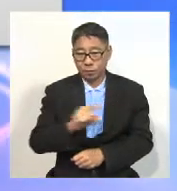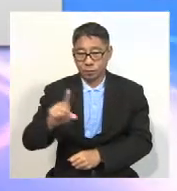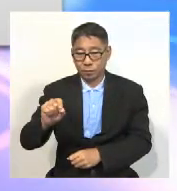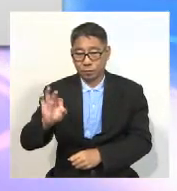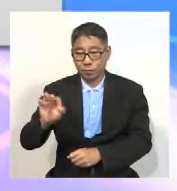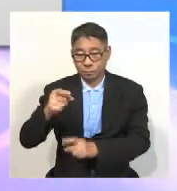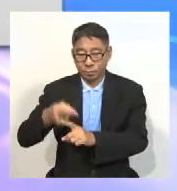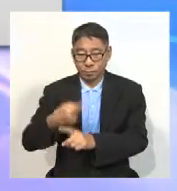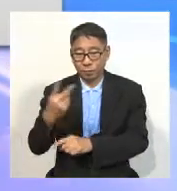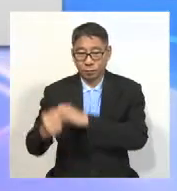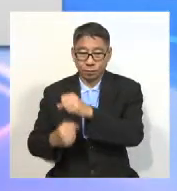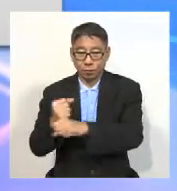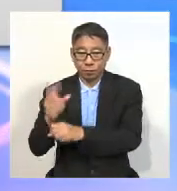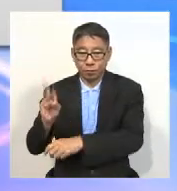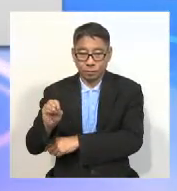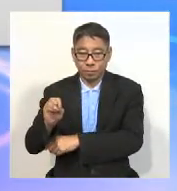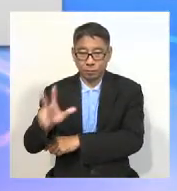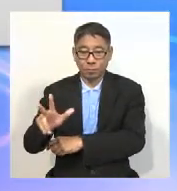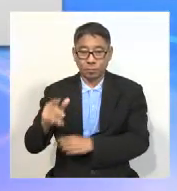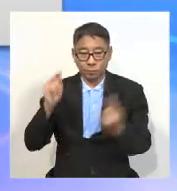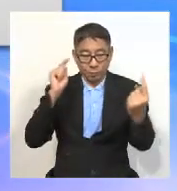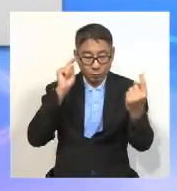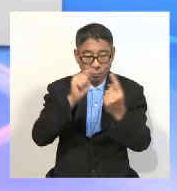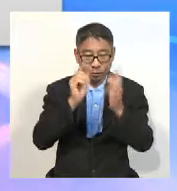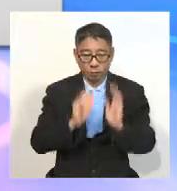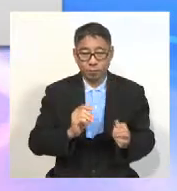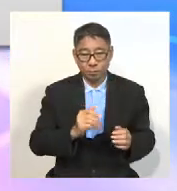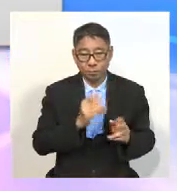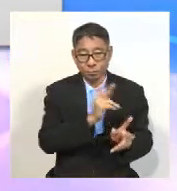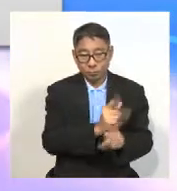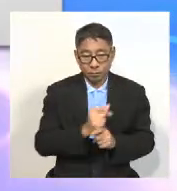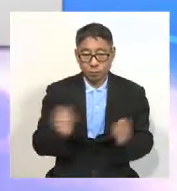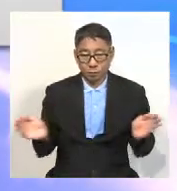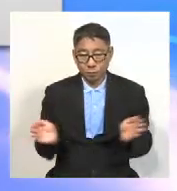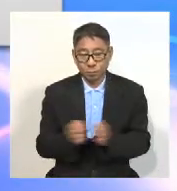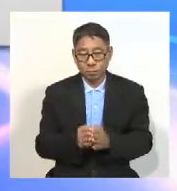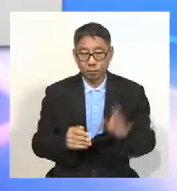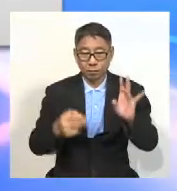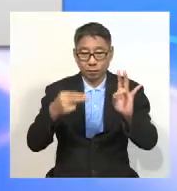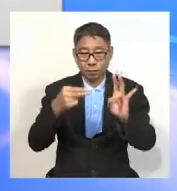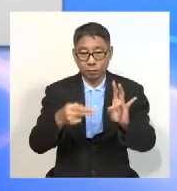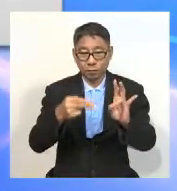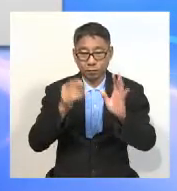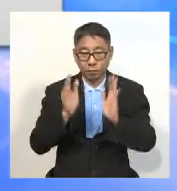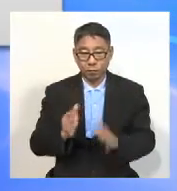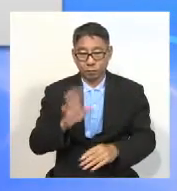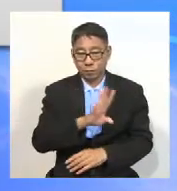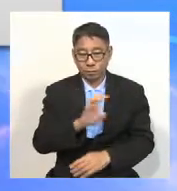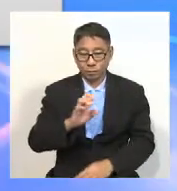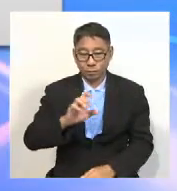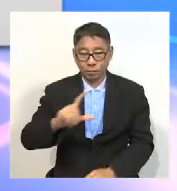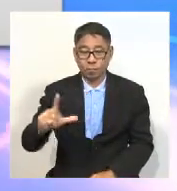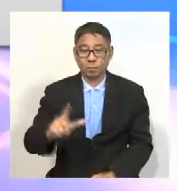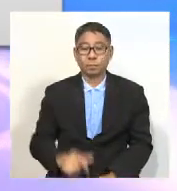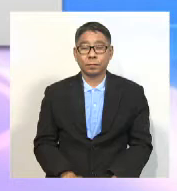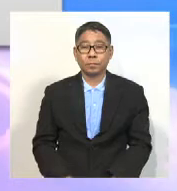าพันธ์ปี2563โดยตั้งเป้าว่าจะมีลูกหนี้เข้าร่วมจำนวน 70,000 คนวงเงิน400ล้านบา